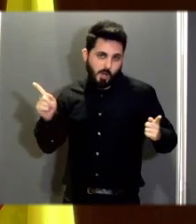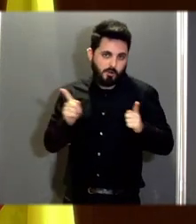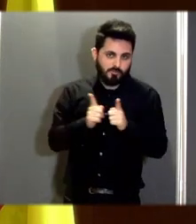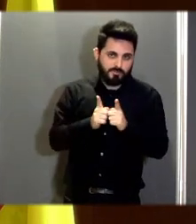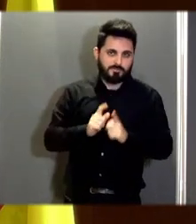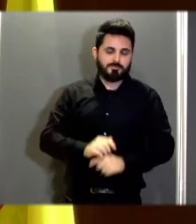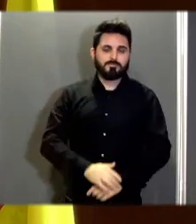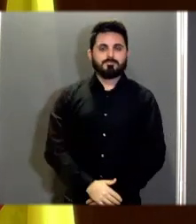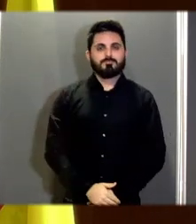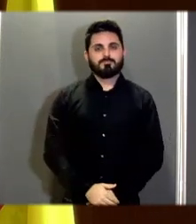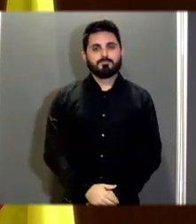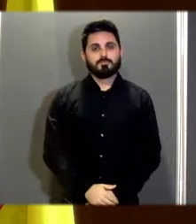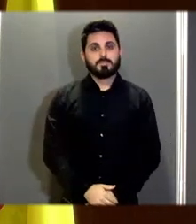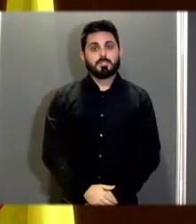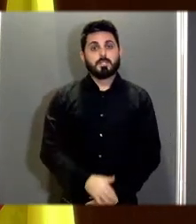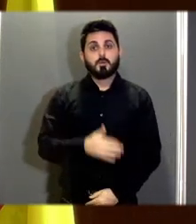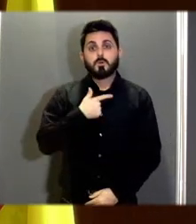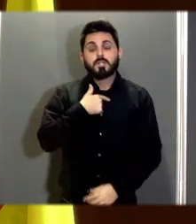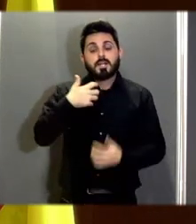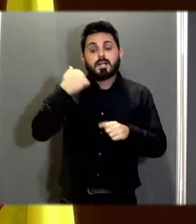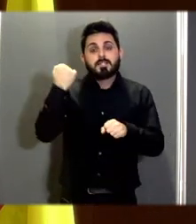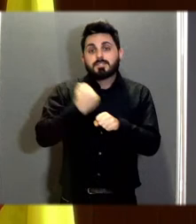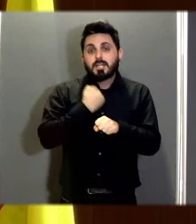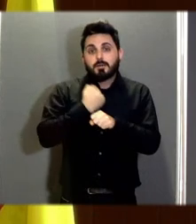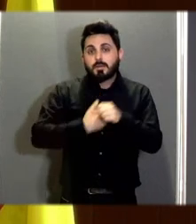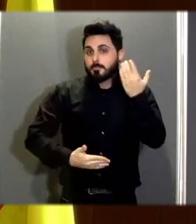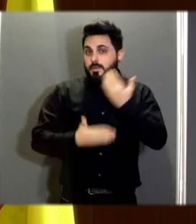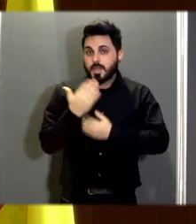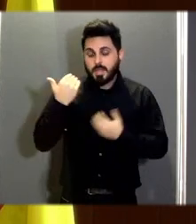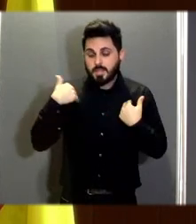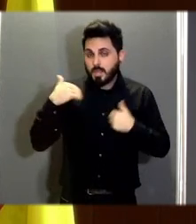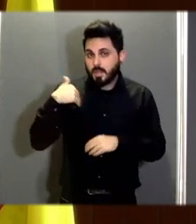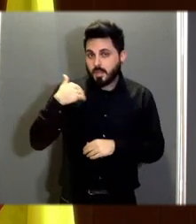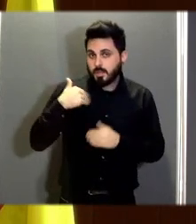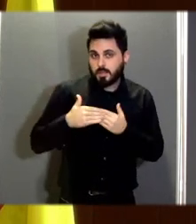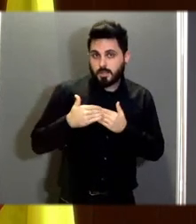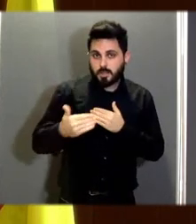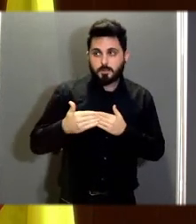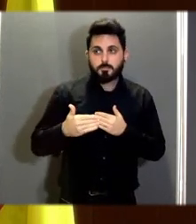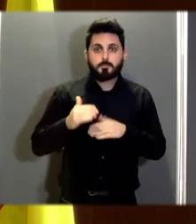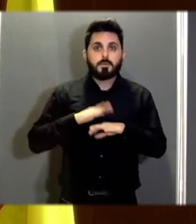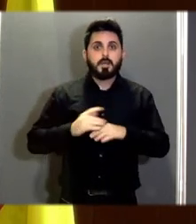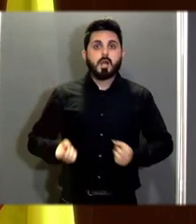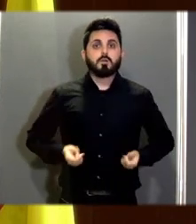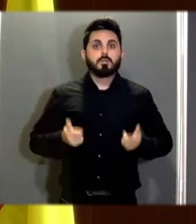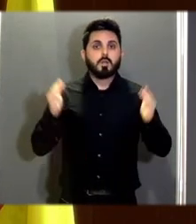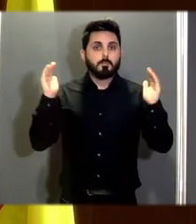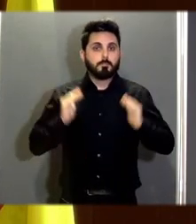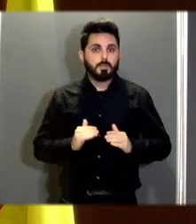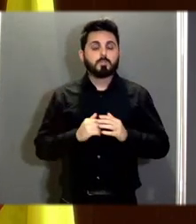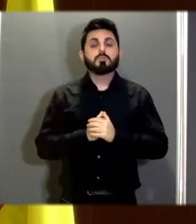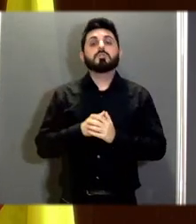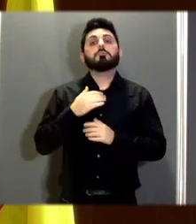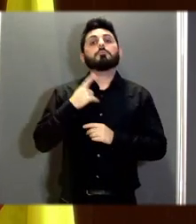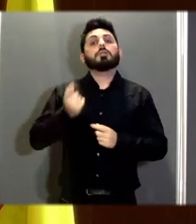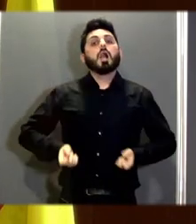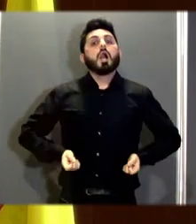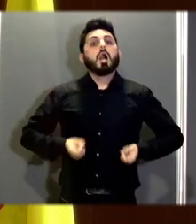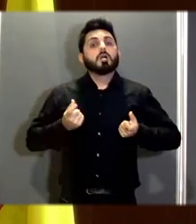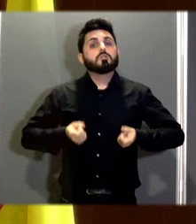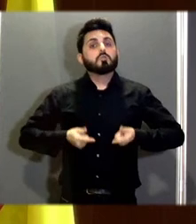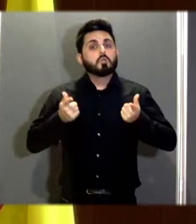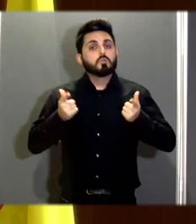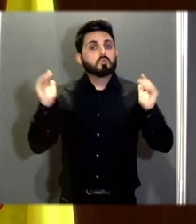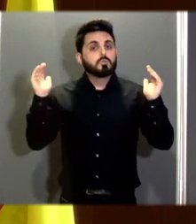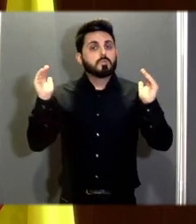Cal començar a treballar per reduir des d'ara els costos de la transició i en com es poden reduir aquests costos va haver-hi